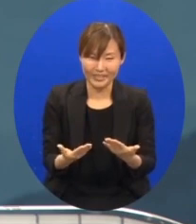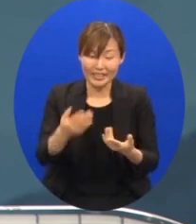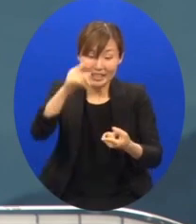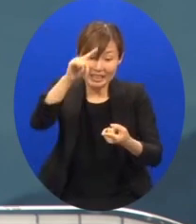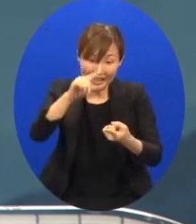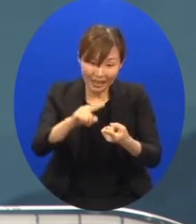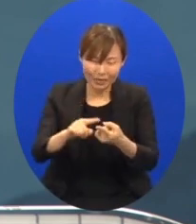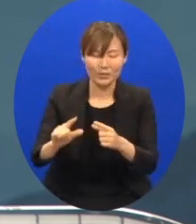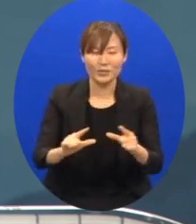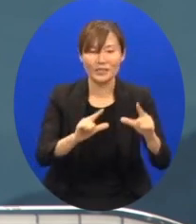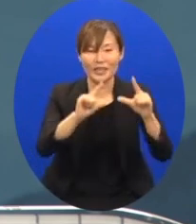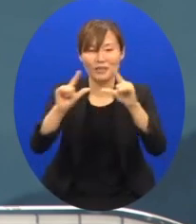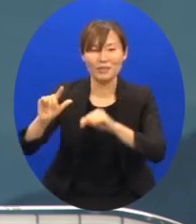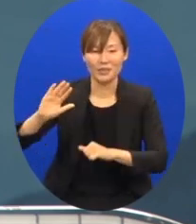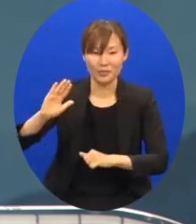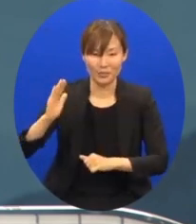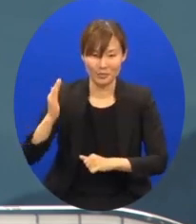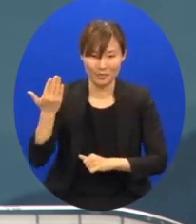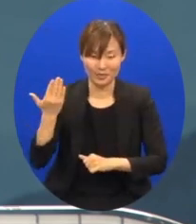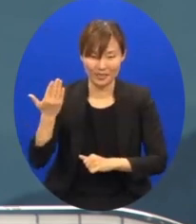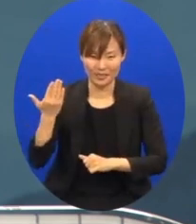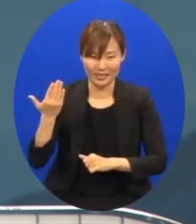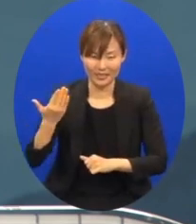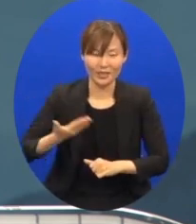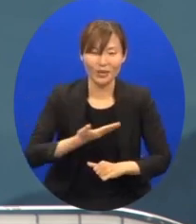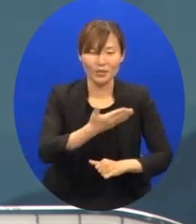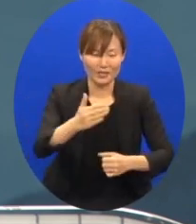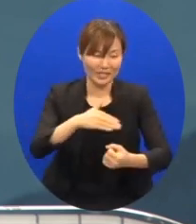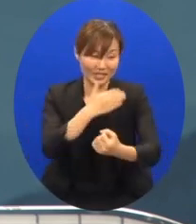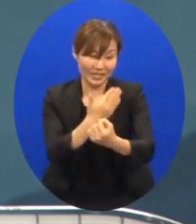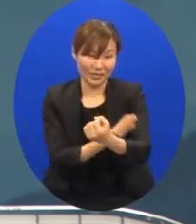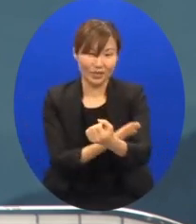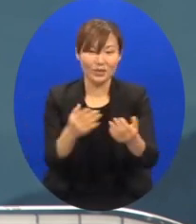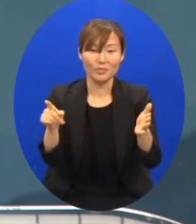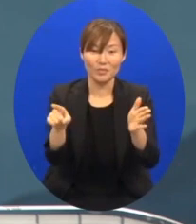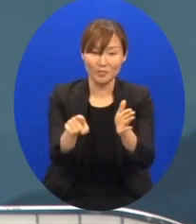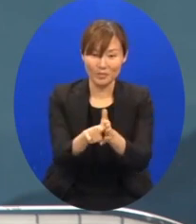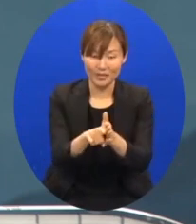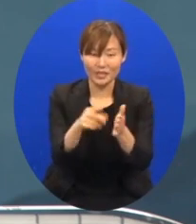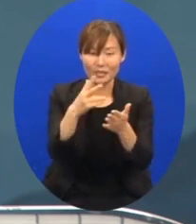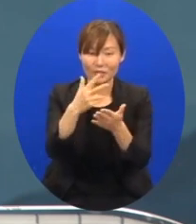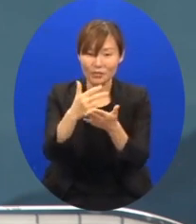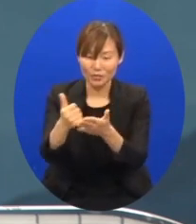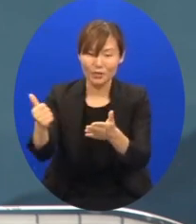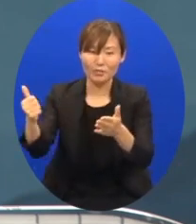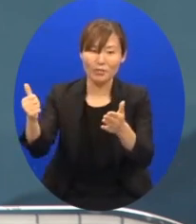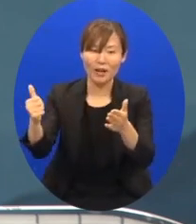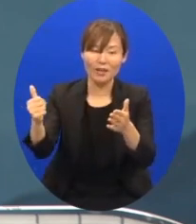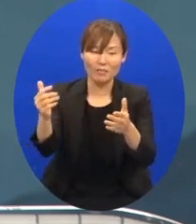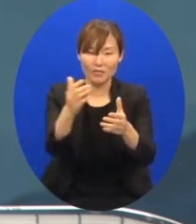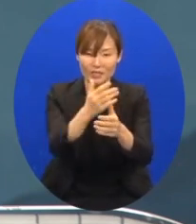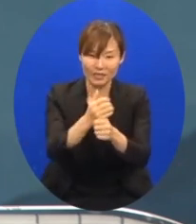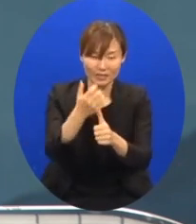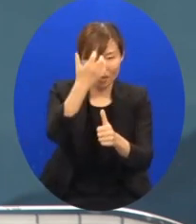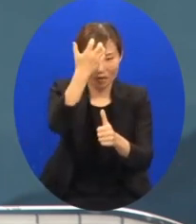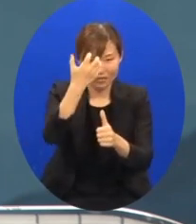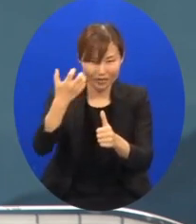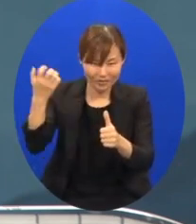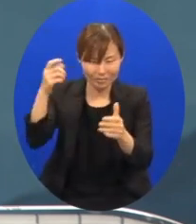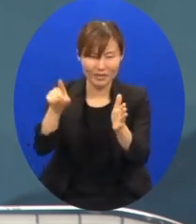이것이 우리가 가지고는 가장 큰 능력 이에요 주님만 붙잡고 오직 성령님 마늘 의지하면